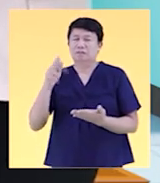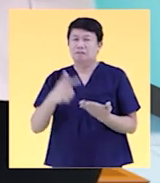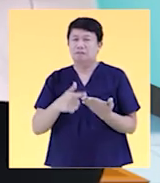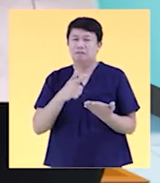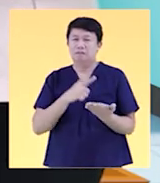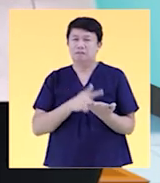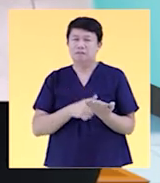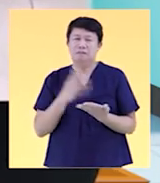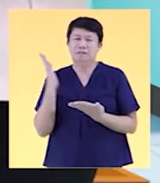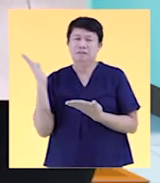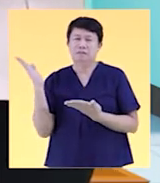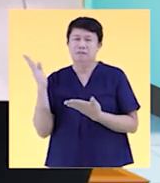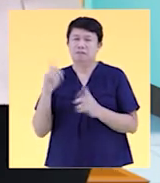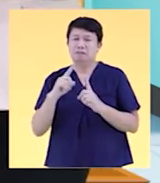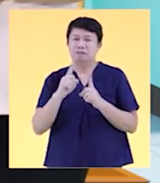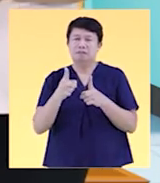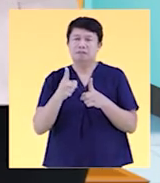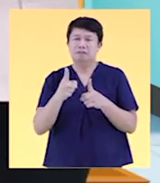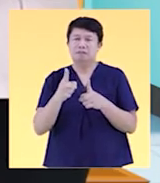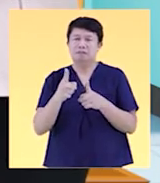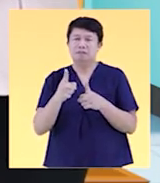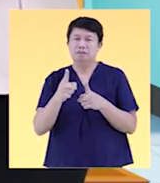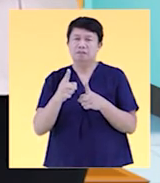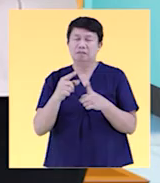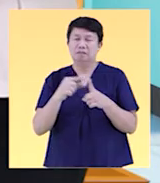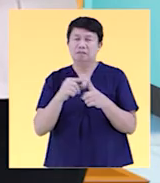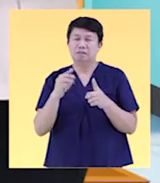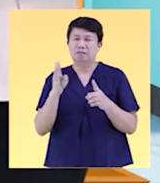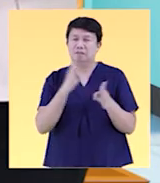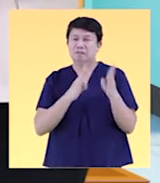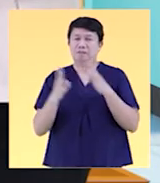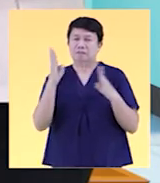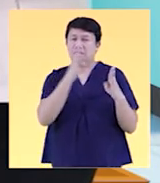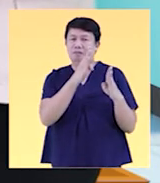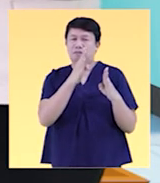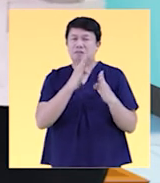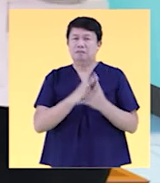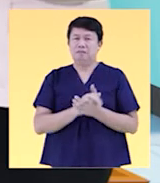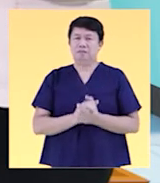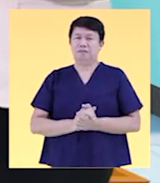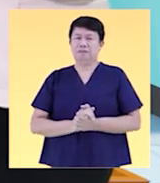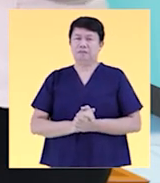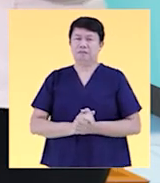Gamit ang talaang ito, sagutin natin ang word problem.